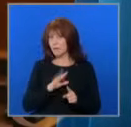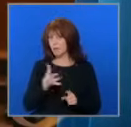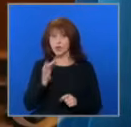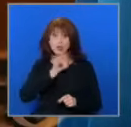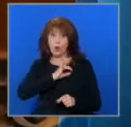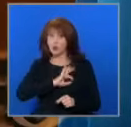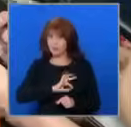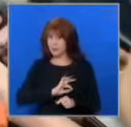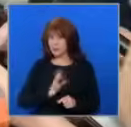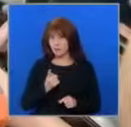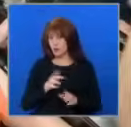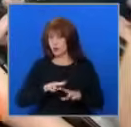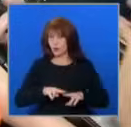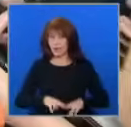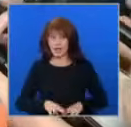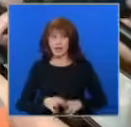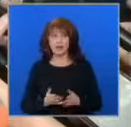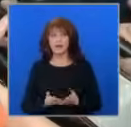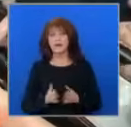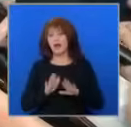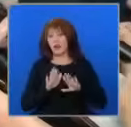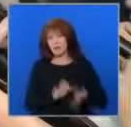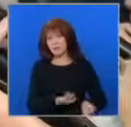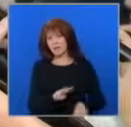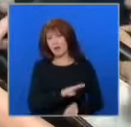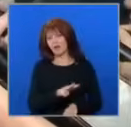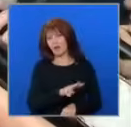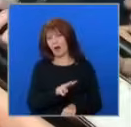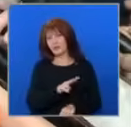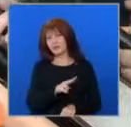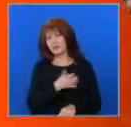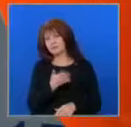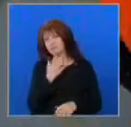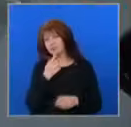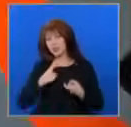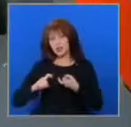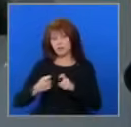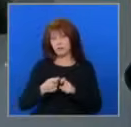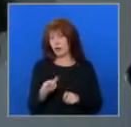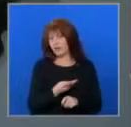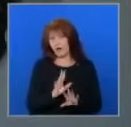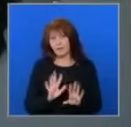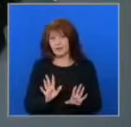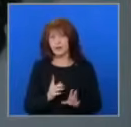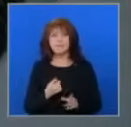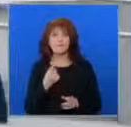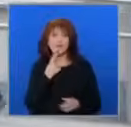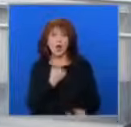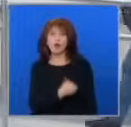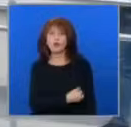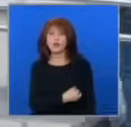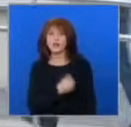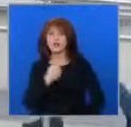рейтингът е по-висок, мога да остана. Нека останем тези две момчета да си спорят помежду си. Другият шофьор беше